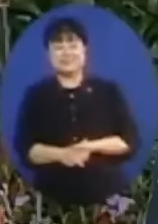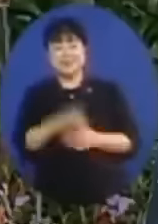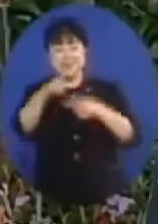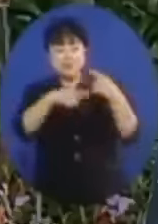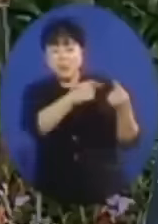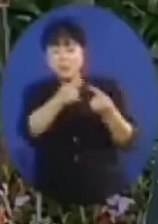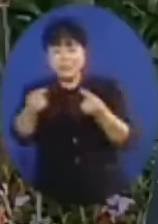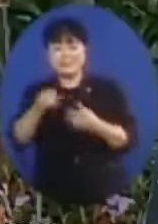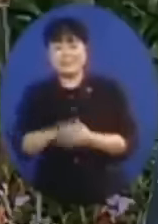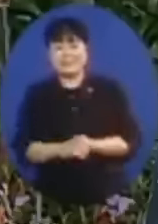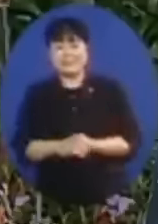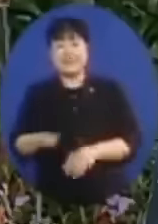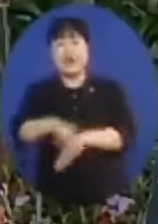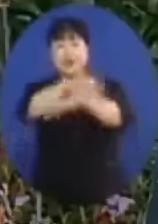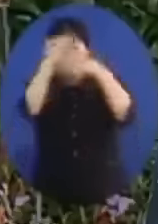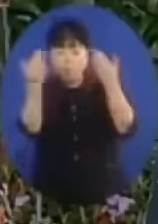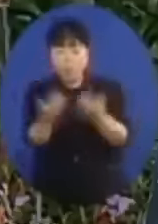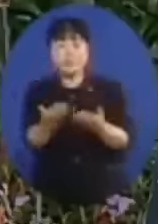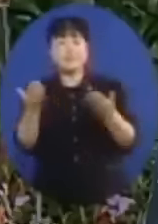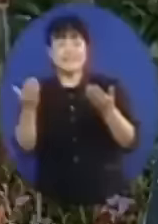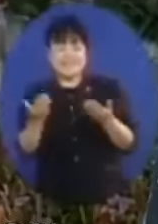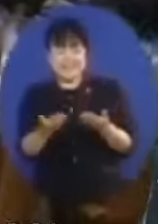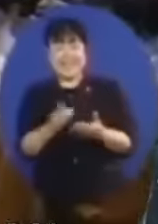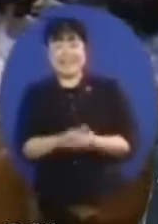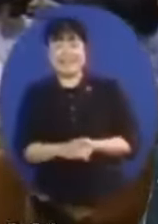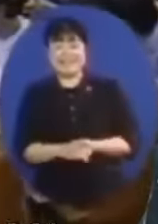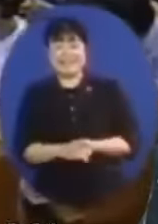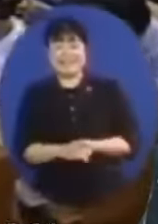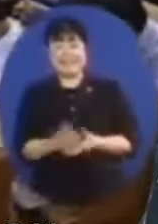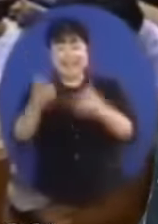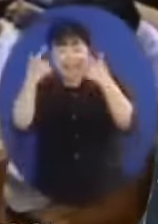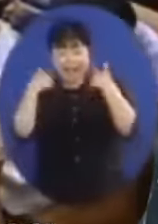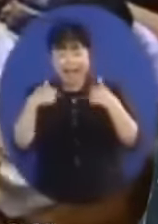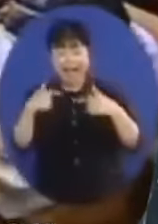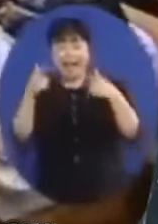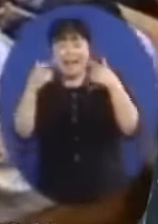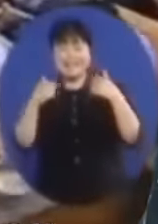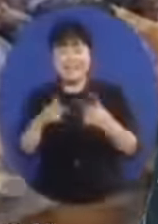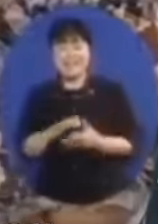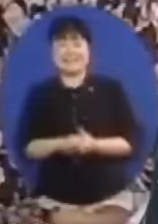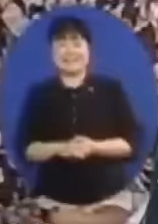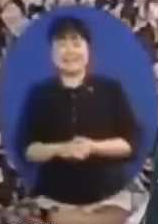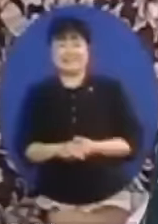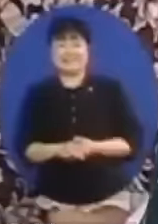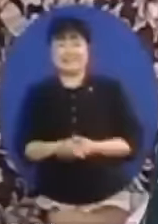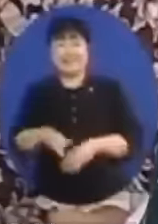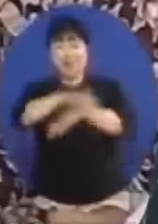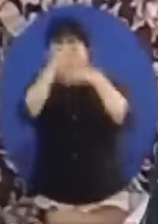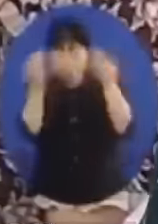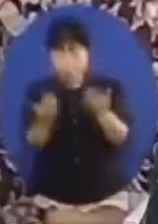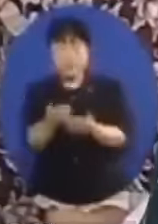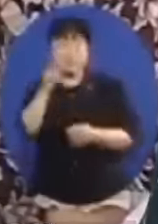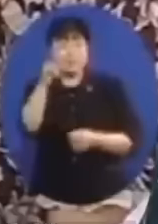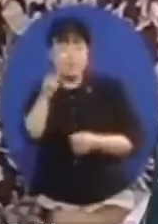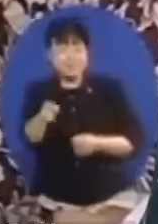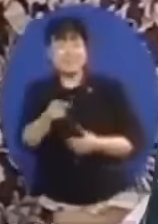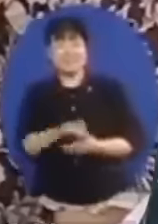한번 따라 말씀하십시오. 모든 일에, 모든 일에 항상, 모든 것이